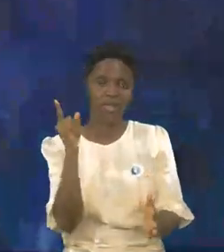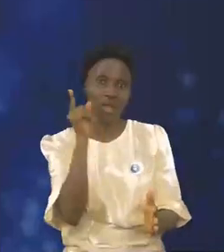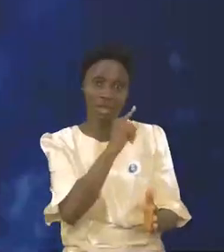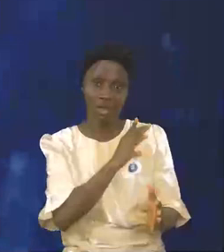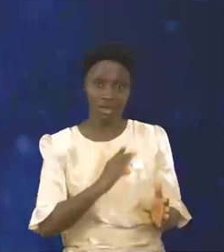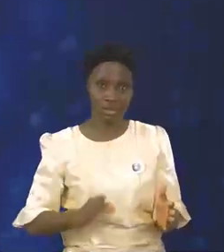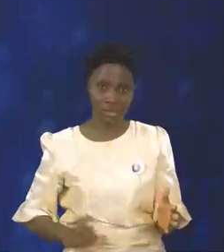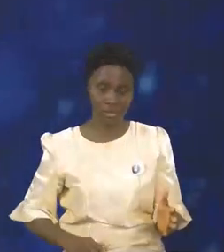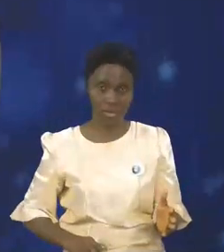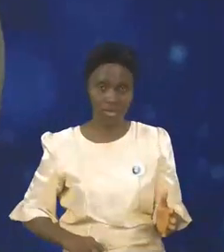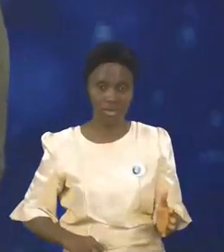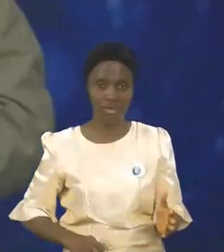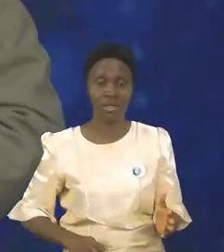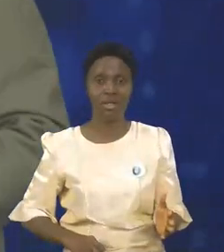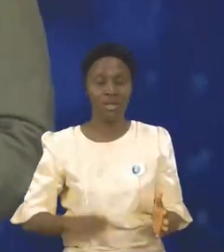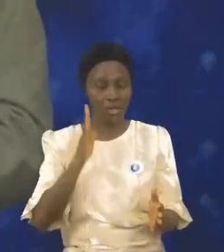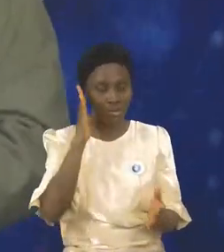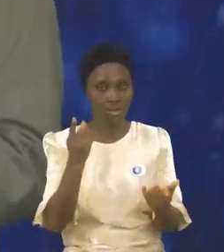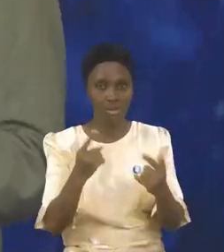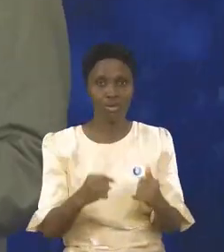Christ va s'apprêter